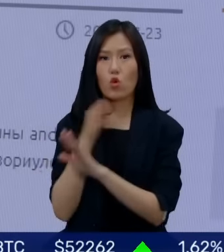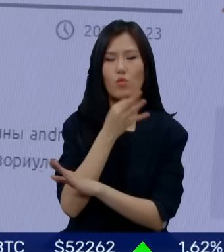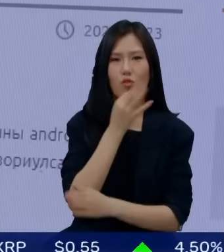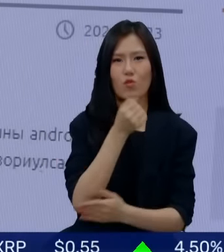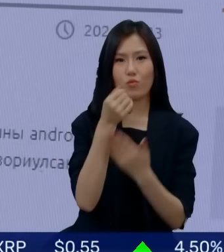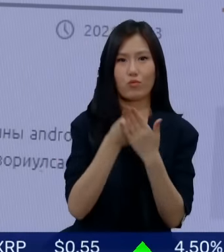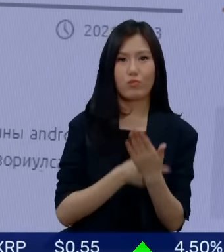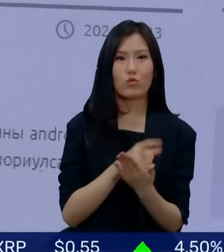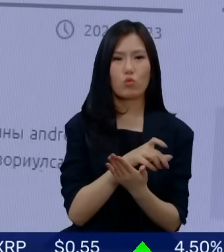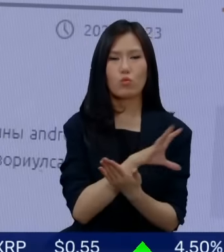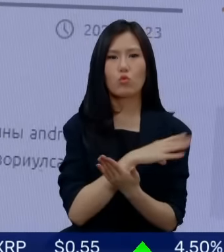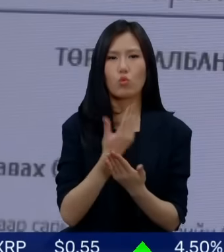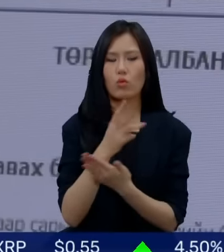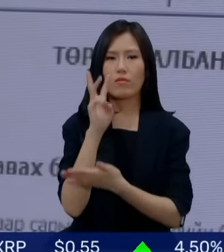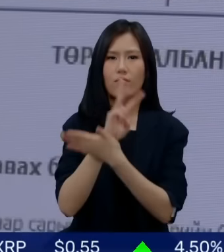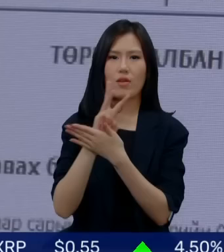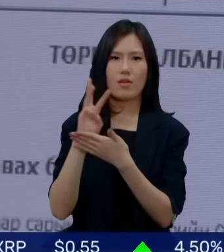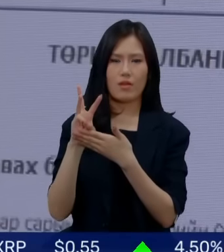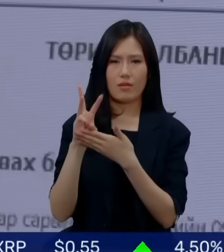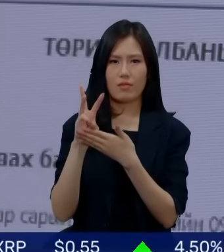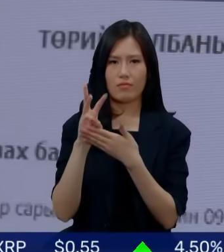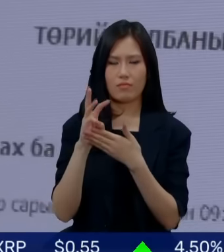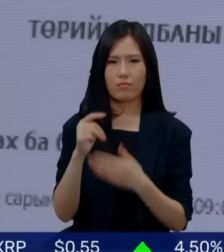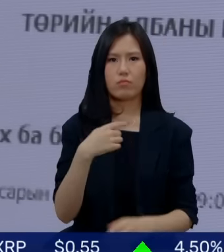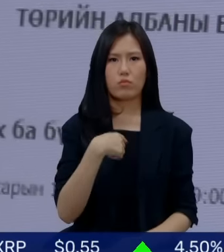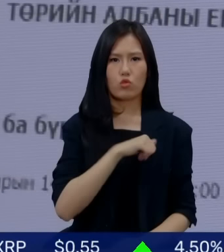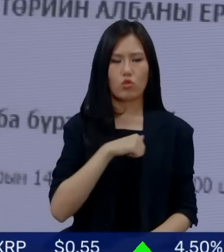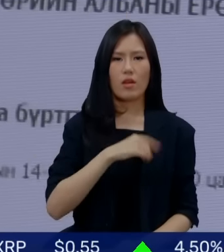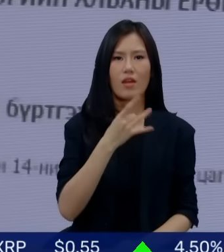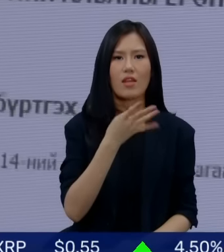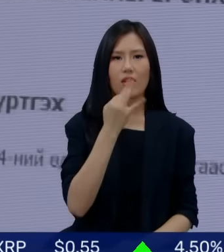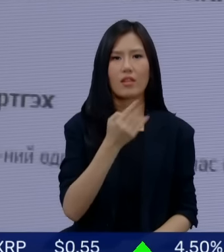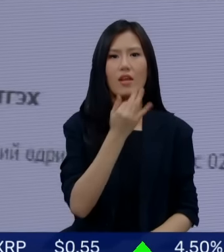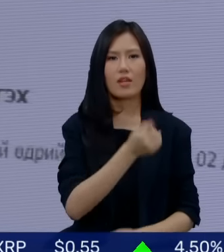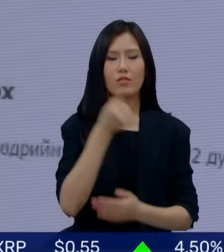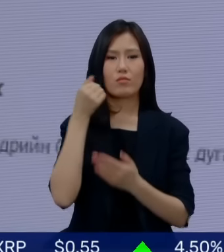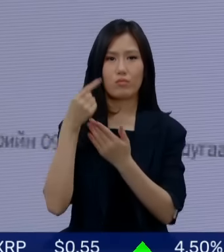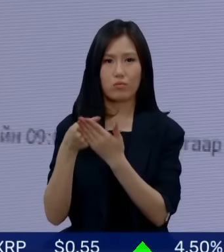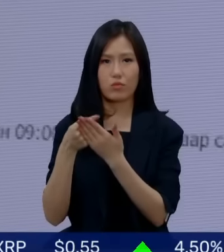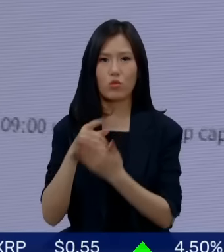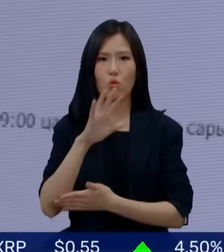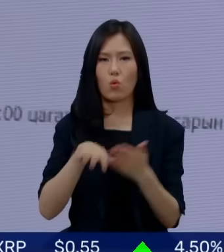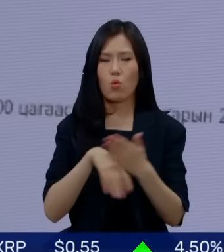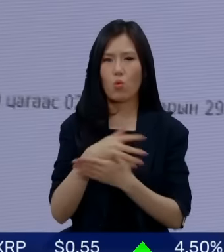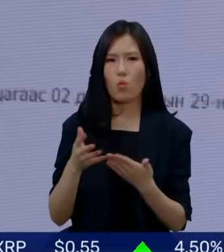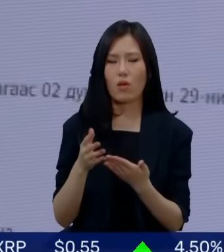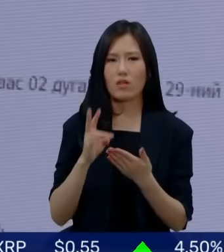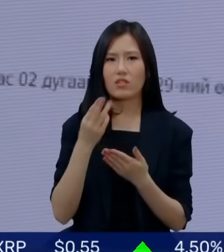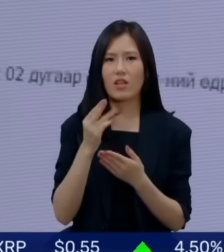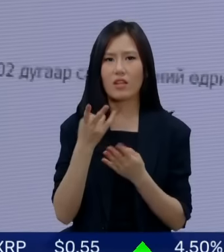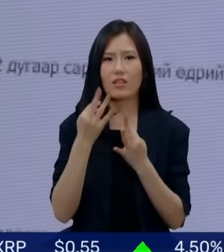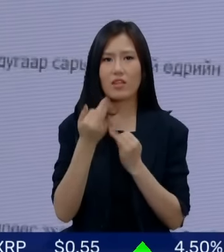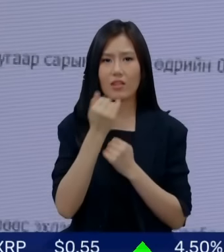төрийн албаны зөвлөлийн цахим бүртгэлийн хаалтын хэсэгт өөрийн регистрийн дугаарыг хийж шалгалт өгөх хуваарай харах боломжтой юм байна.